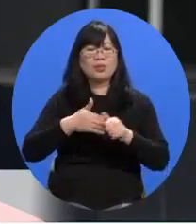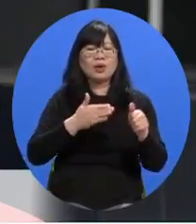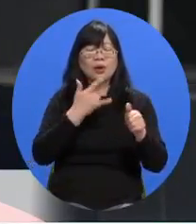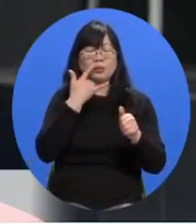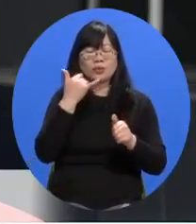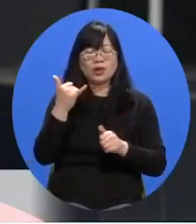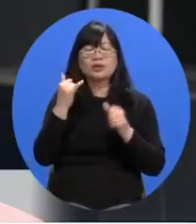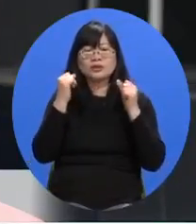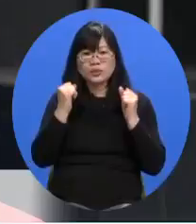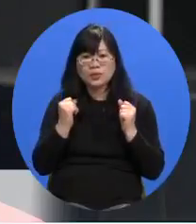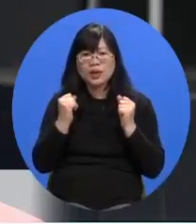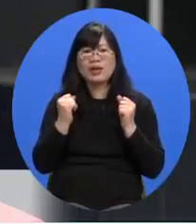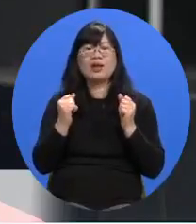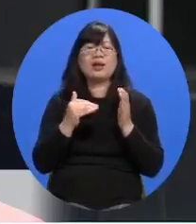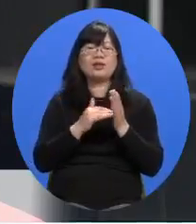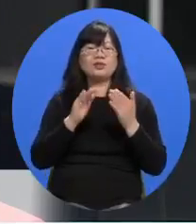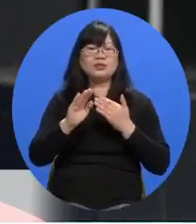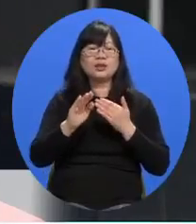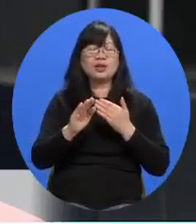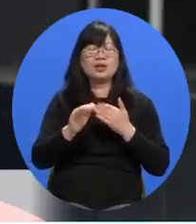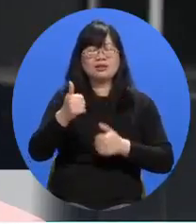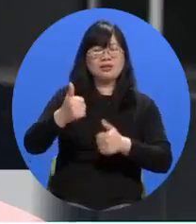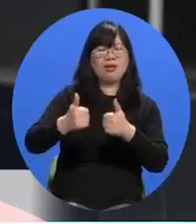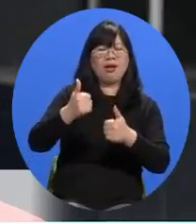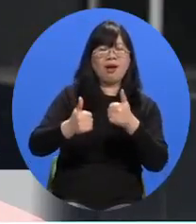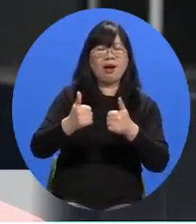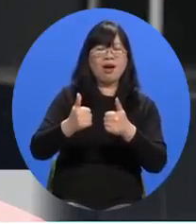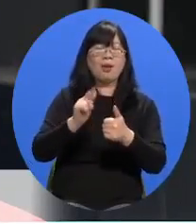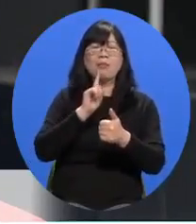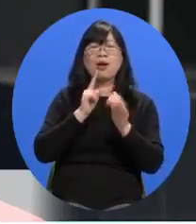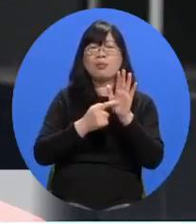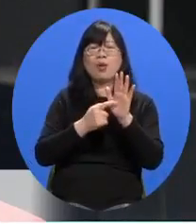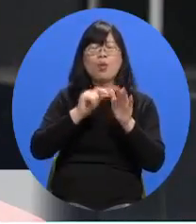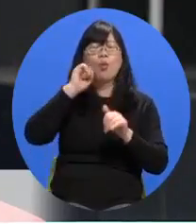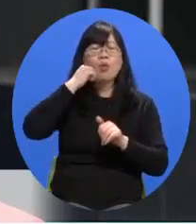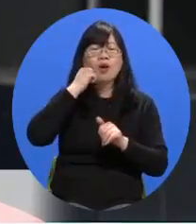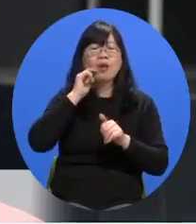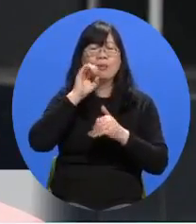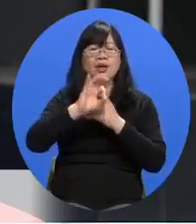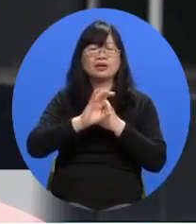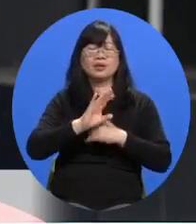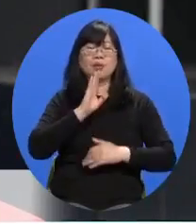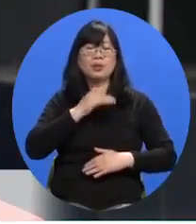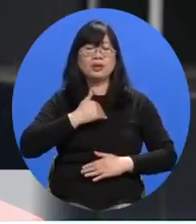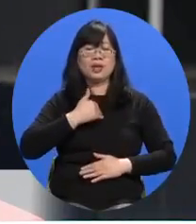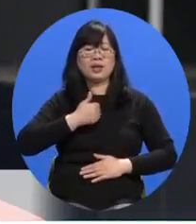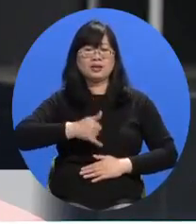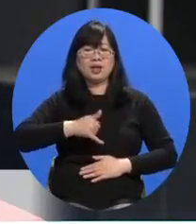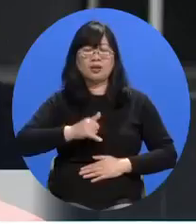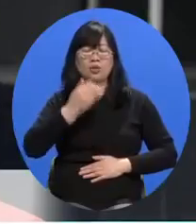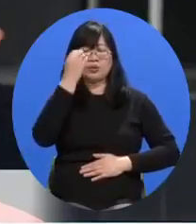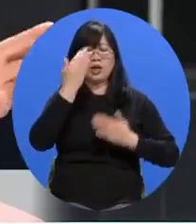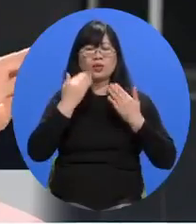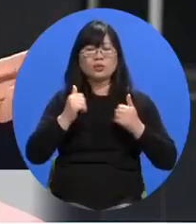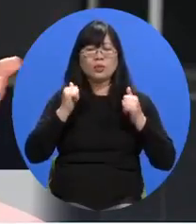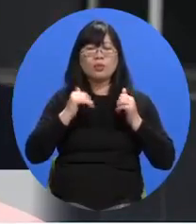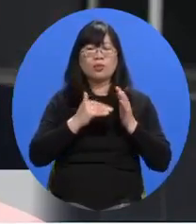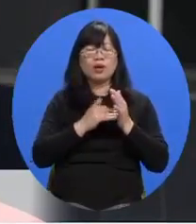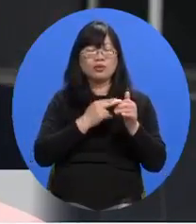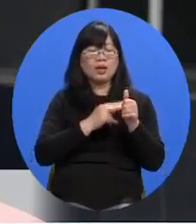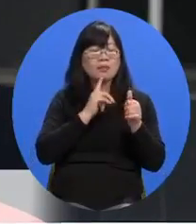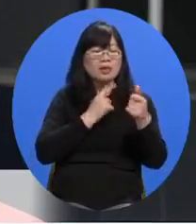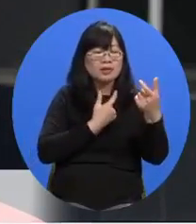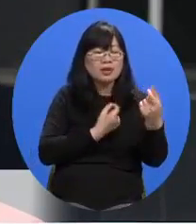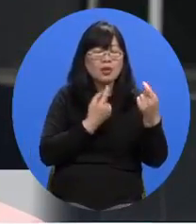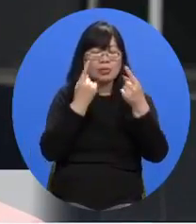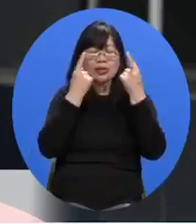하는 존재가 되고 나면 이 경쟁이 말도 못하는 거예요. 그럼 만약에 진짜 내 아이가 고등학교만 졸업하고 선생님 말씀처럼 나